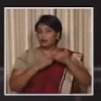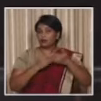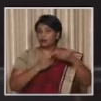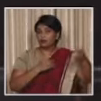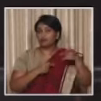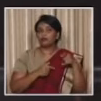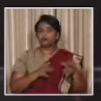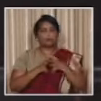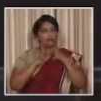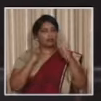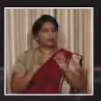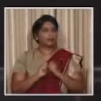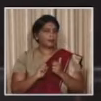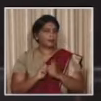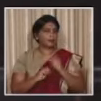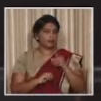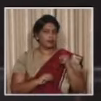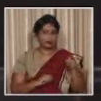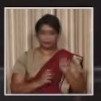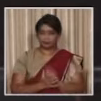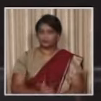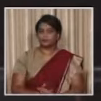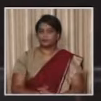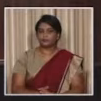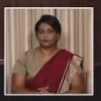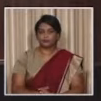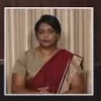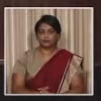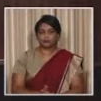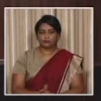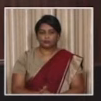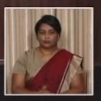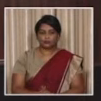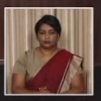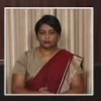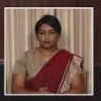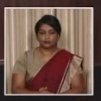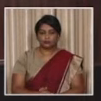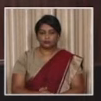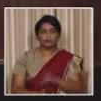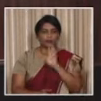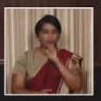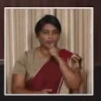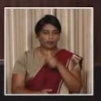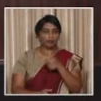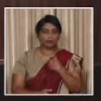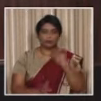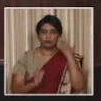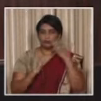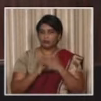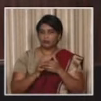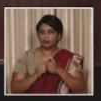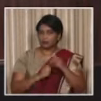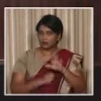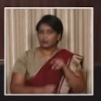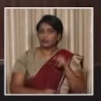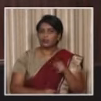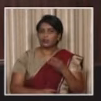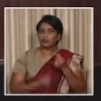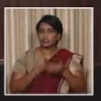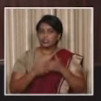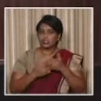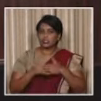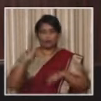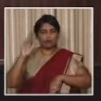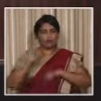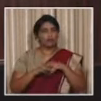ක්ෂේත්‍රයට විශාල බලපෑමක් ඇති වෙලා තියෙනවා නැවත. ඔව් ගරු කතානායක ඊට වැදගත් අපි මේ පිළිබඳ කටයුතු කරනවා. ඒක සිමෙන්ති වලට